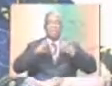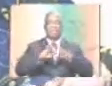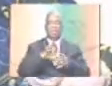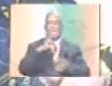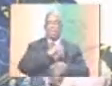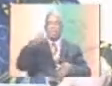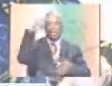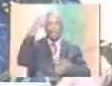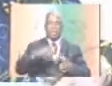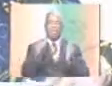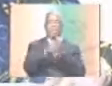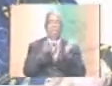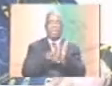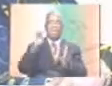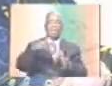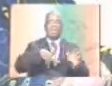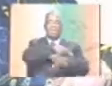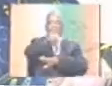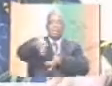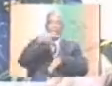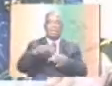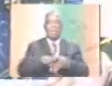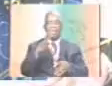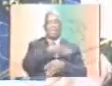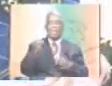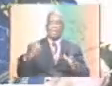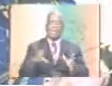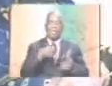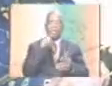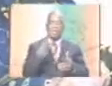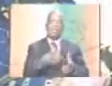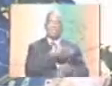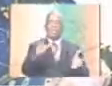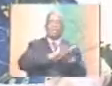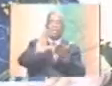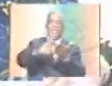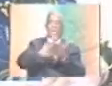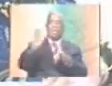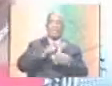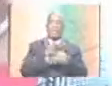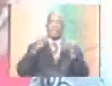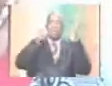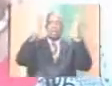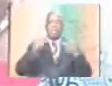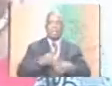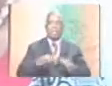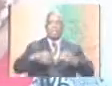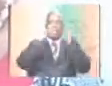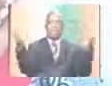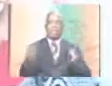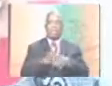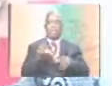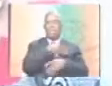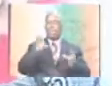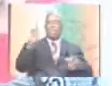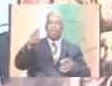de reconnaître la légalité républicaine et de prôner le pardon entre Ivoiriens. Le mouvement des femmes